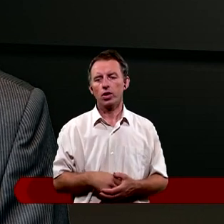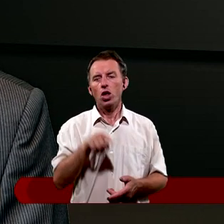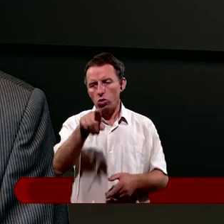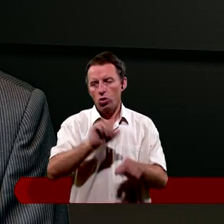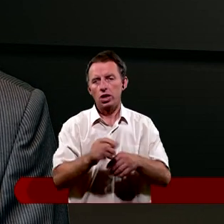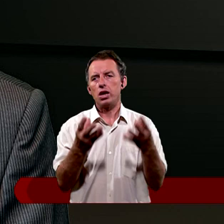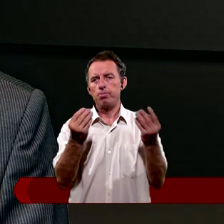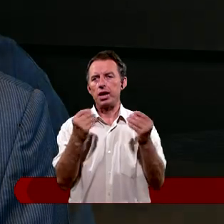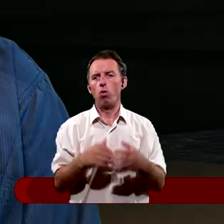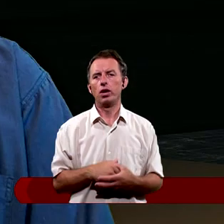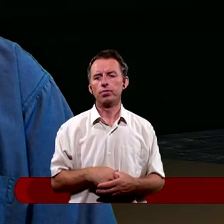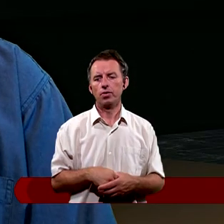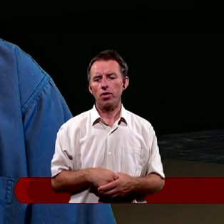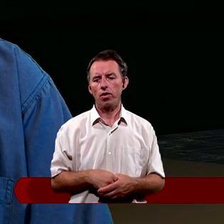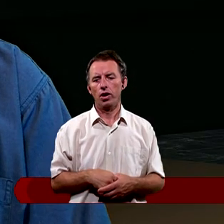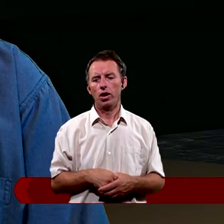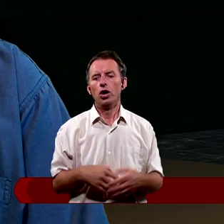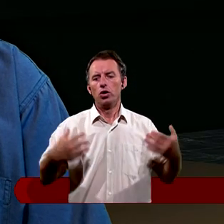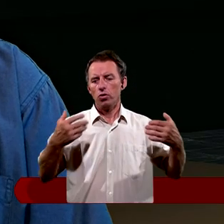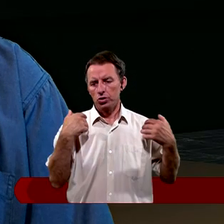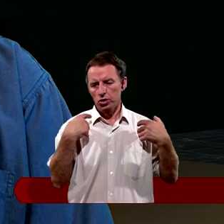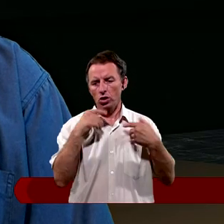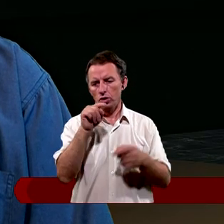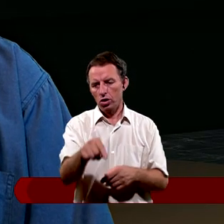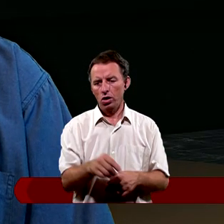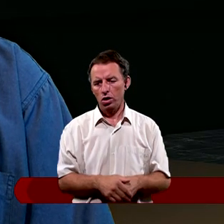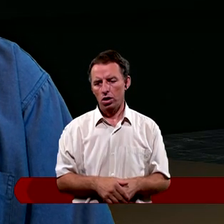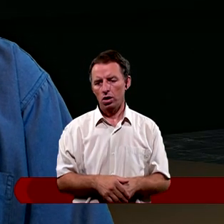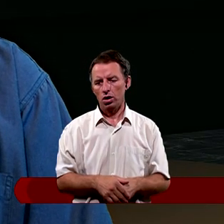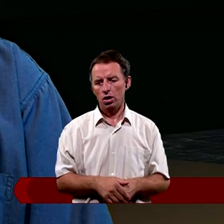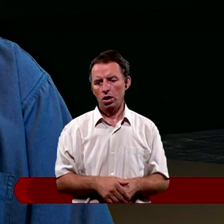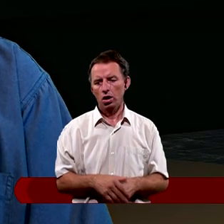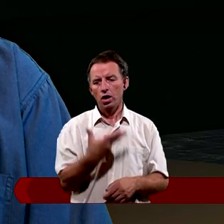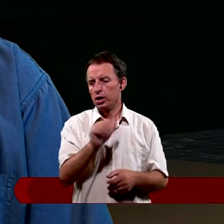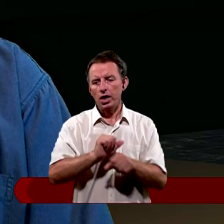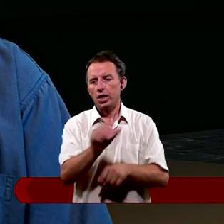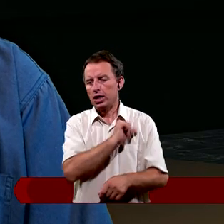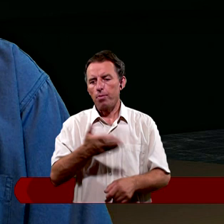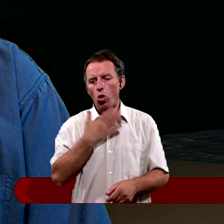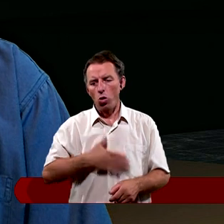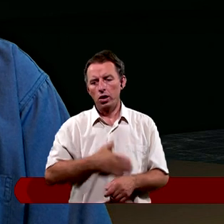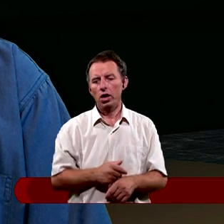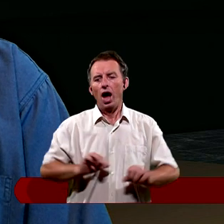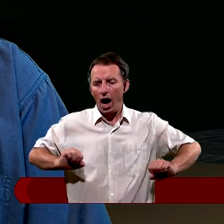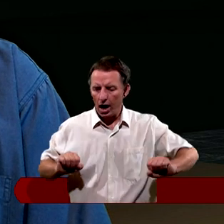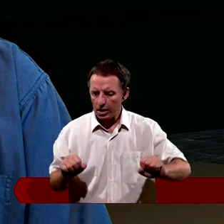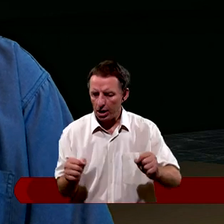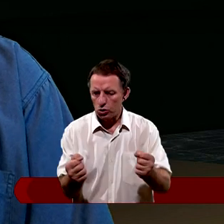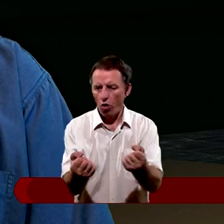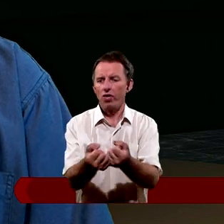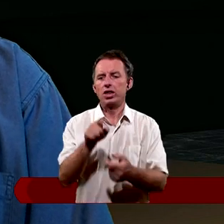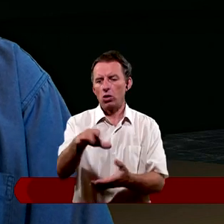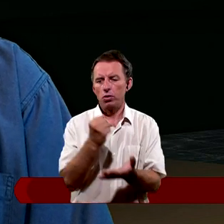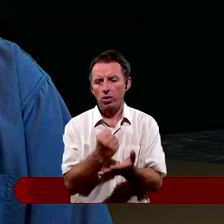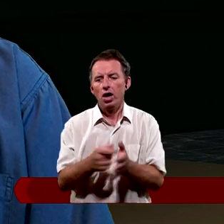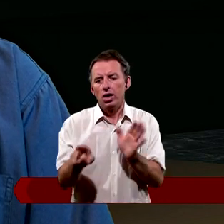To jest wspaniałe. Realizując to, nie jest samolubny, chce po prostu nas zaangażować w